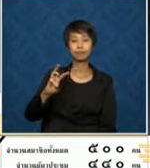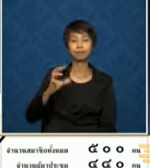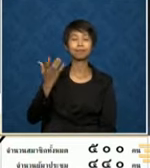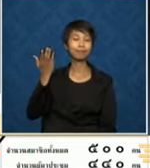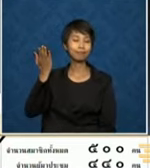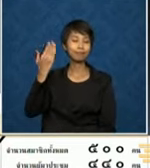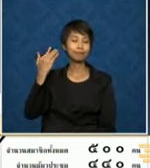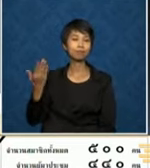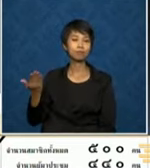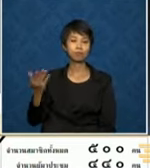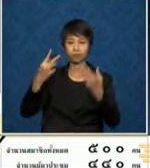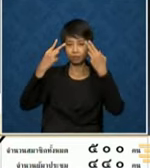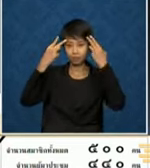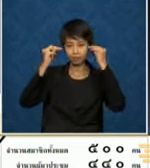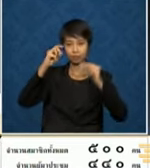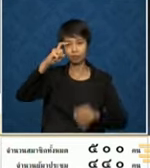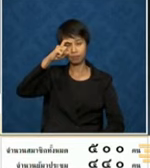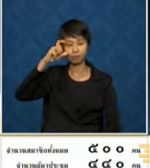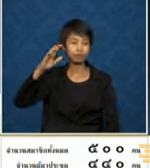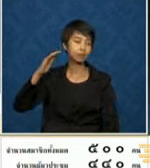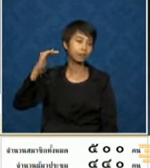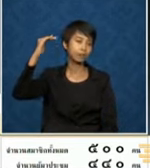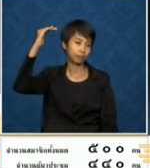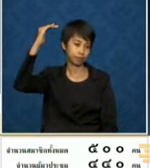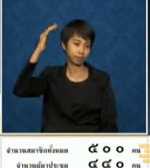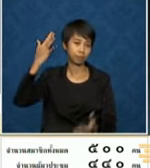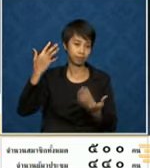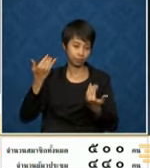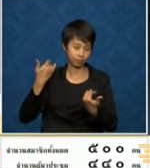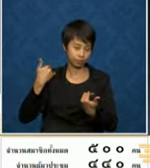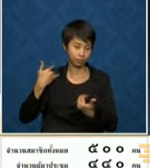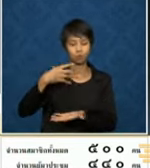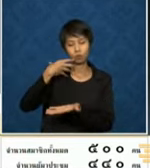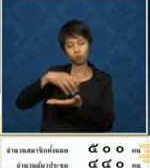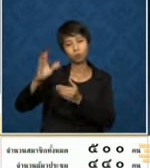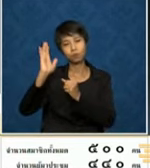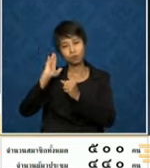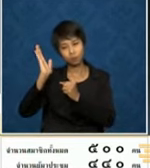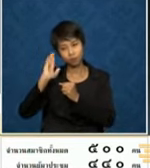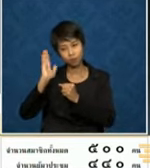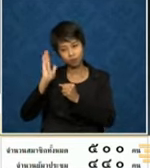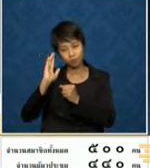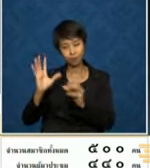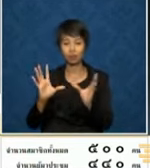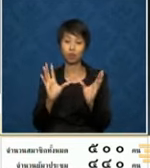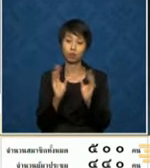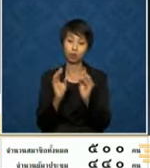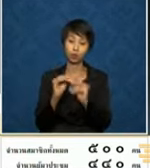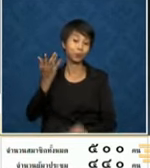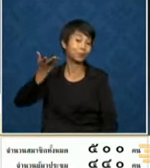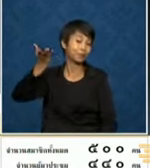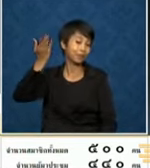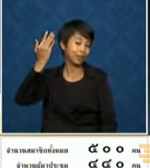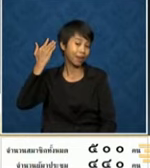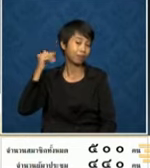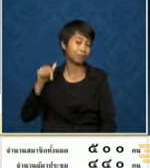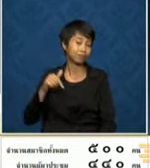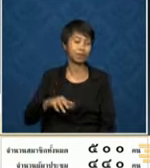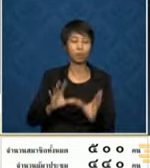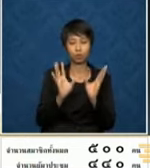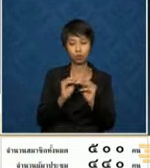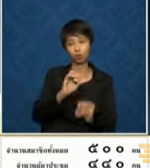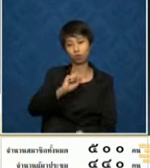ายกรัฐมนตรีท่านเศรษฐาทวีสินนะครับได้ประกาศในเวทีแห่งนี้ที่มีการประชุมของ2สภาคือวุฒิสภาและสภา